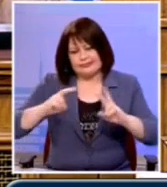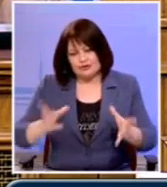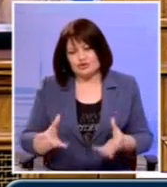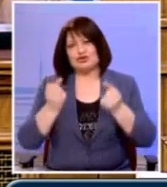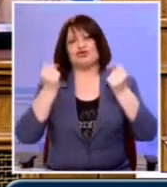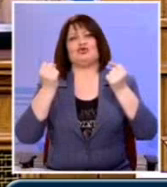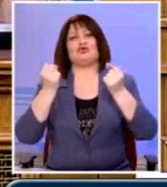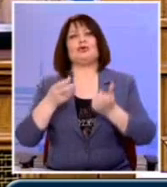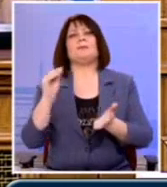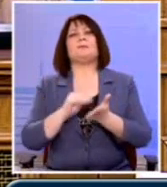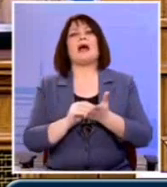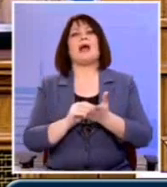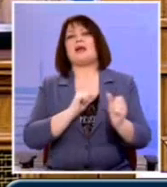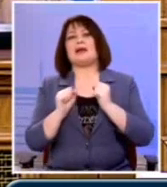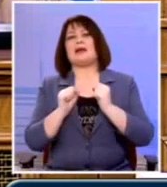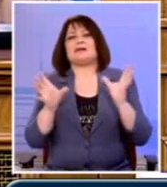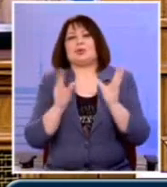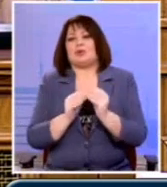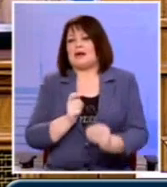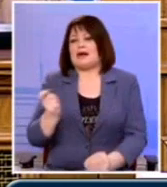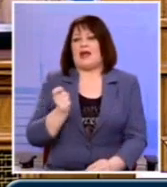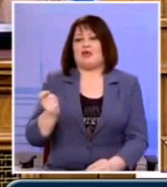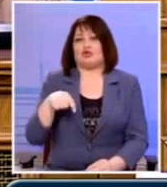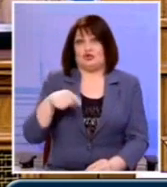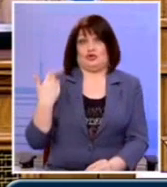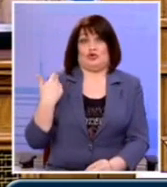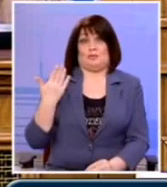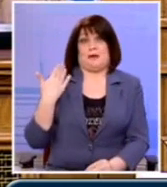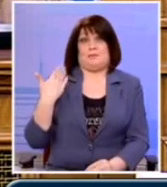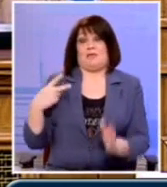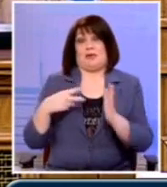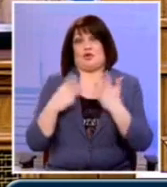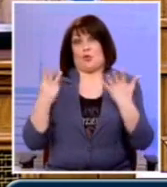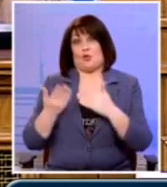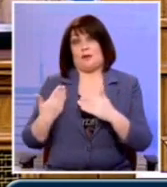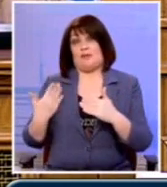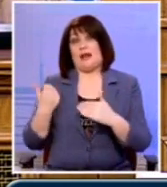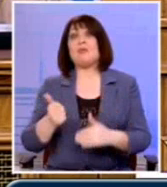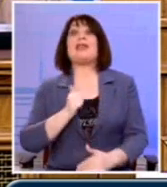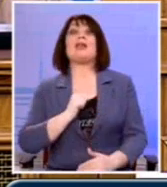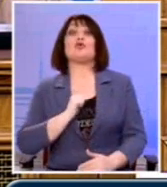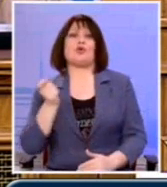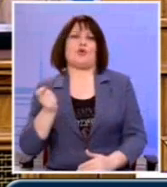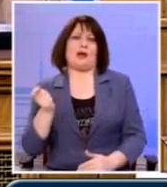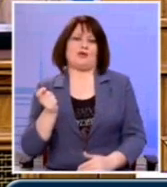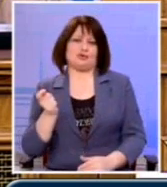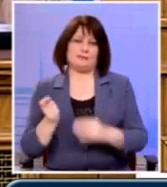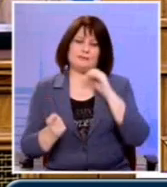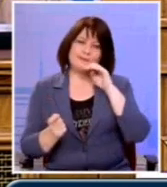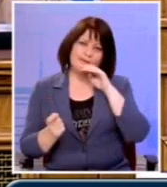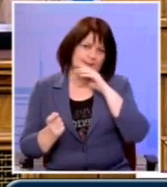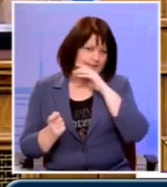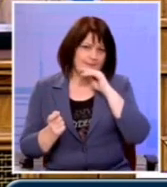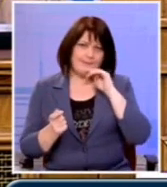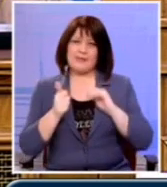αποκτήσαμε ξαφνικά κρίση χρέους. Κρίση χρέους δεν αποκτήσαμε τότε, κρίση χρέους είχαμε πριν το 2008. Αλλά ήταν ιδιωτικό χρέος. Ήταν η μορφή του χρέους